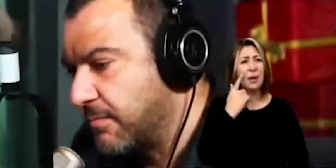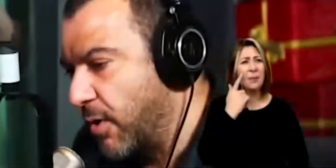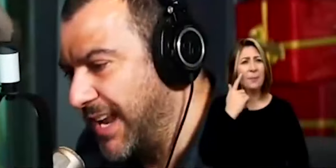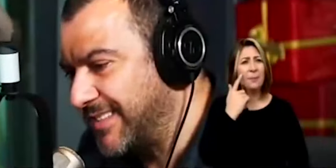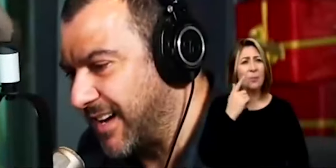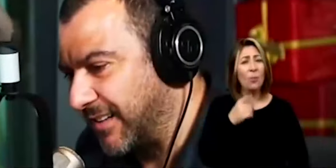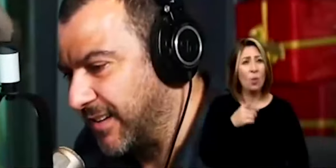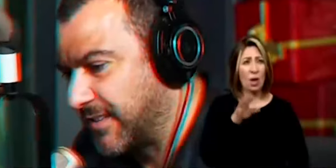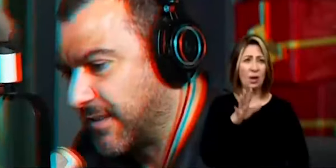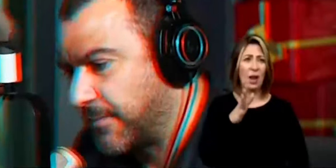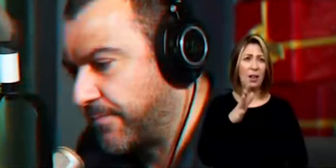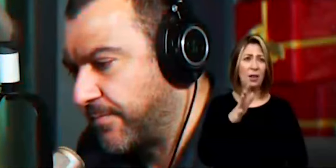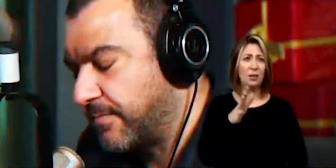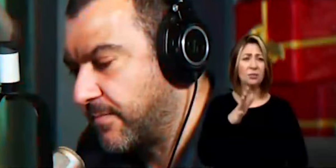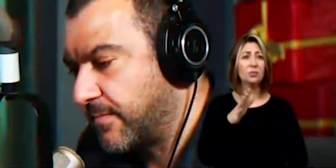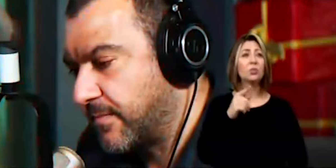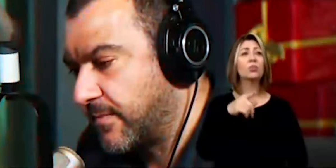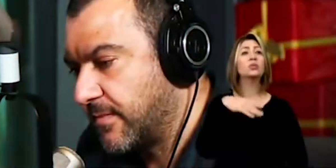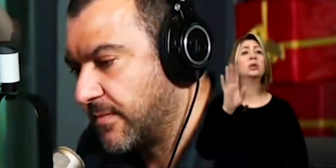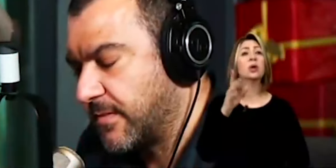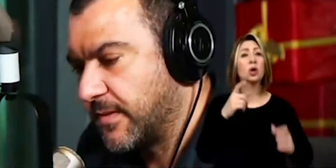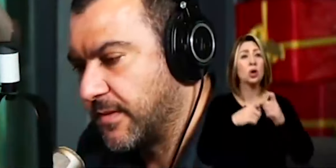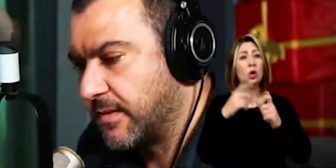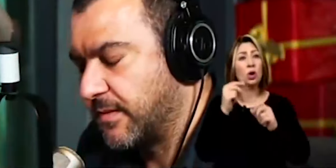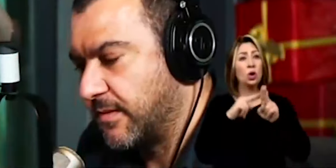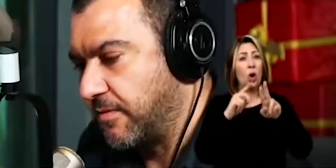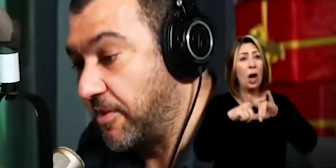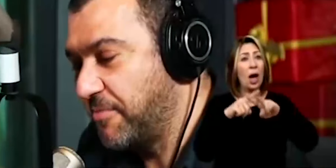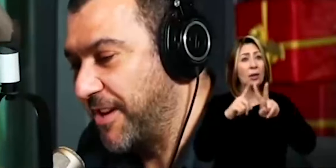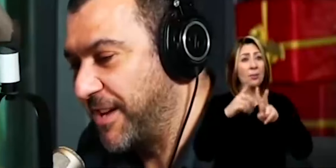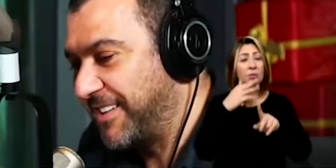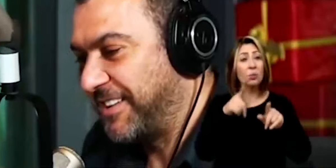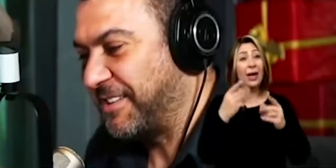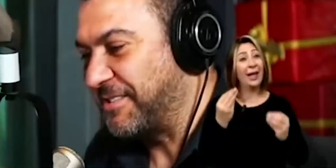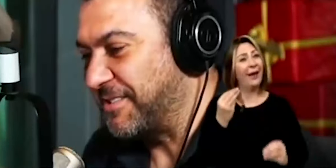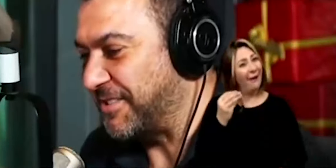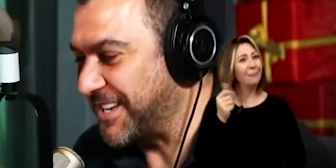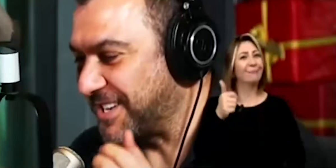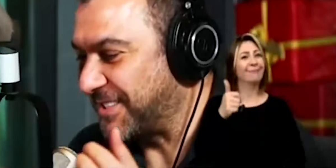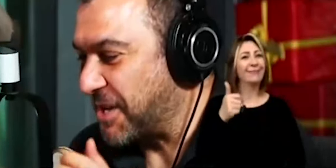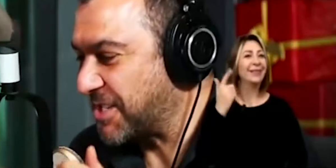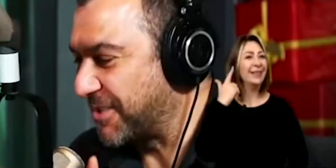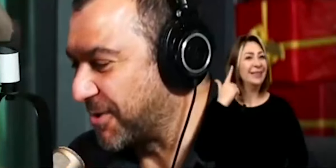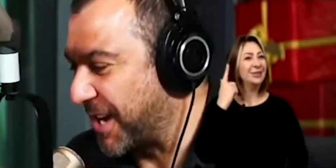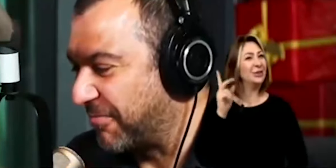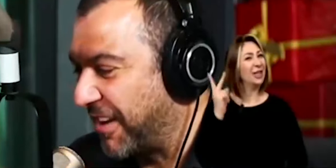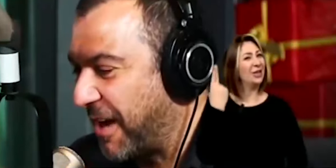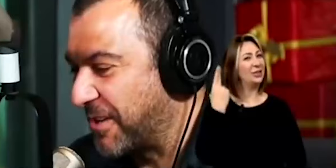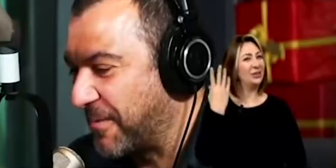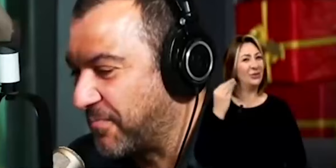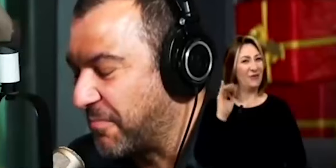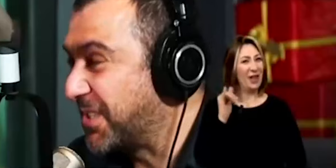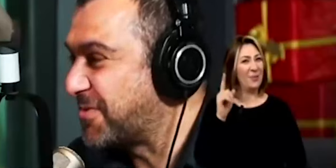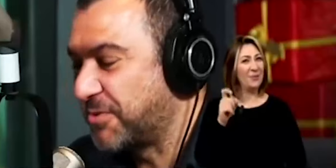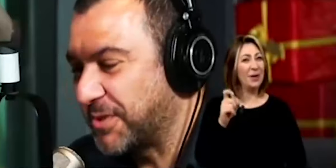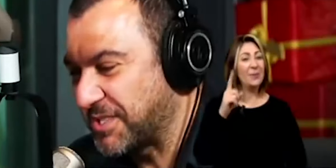Bakayım. Böyleydi herhalde. Yok abi bu Gökhan Grup preseti. İyi böyle be. Dinleyiciye de değişiklik olur hem. Fena